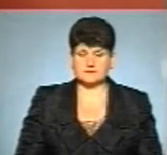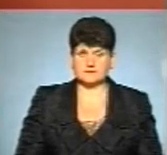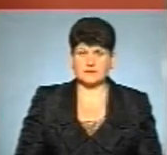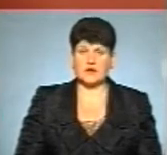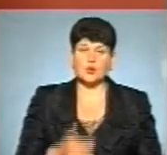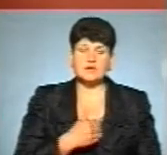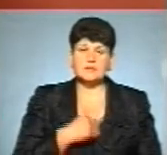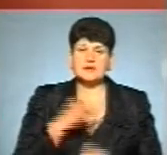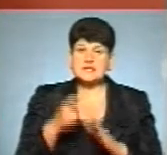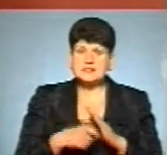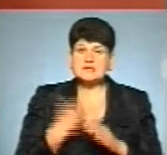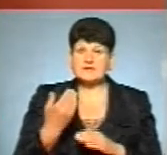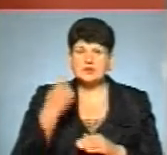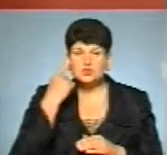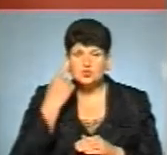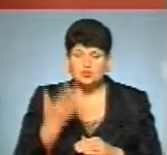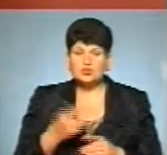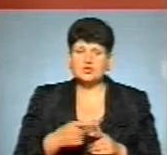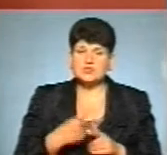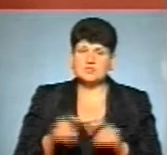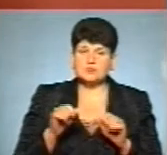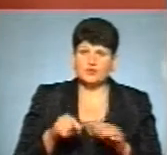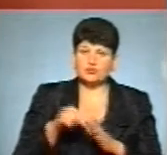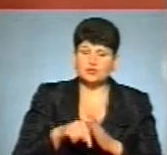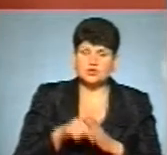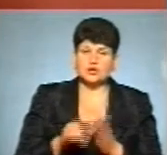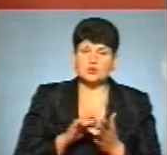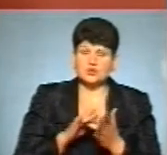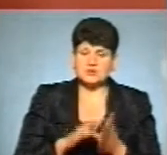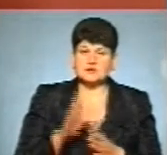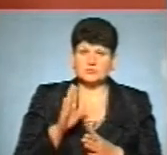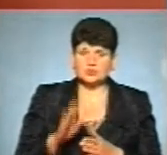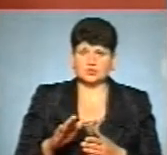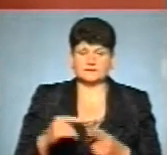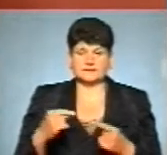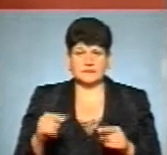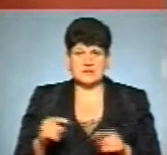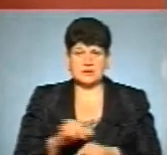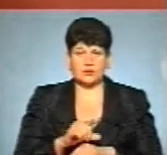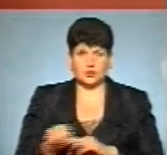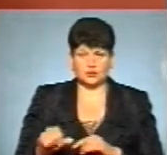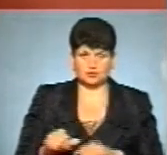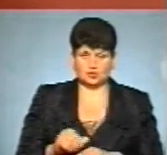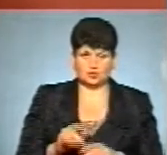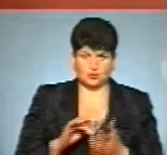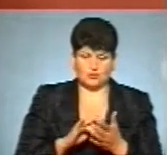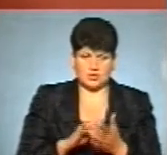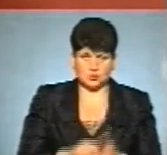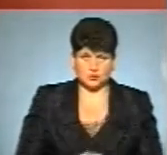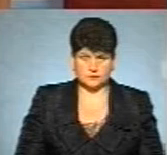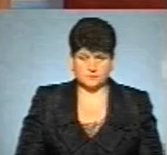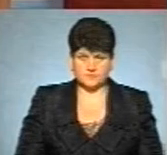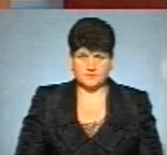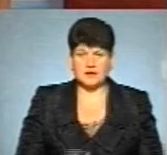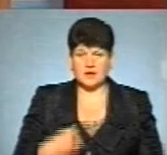Власне, я хотіла би дізнатися вашу думку. Чи зможе внутрішній туризм стати альтернативою закордонному туризму?